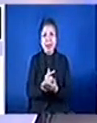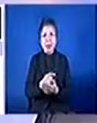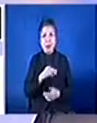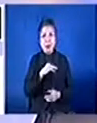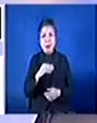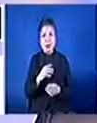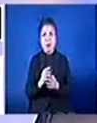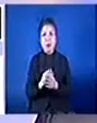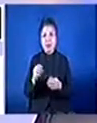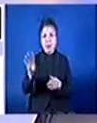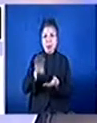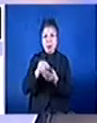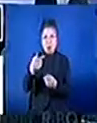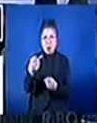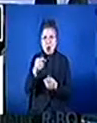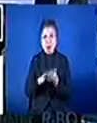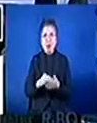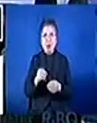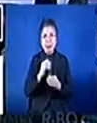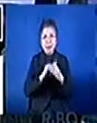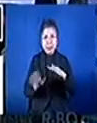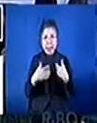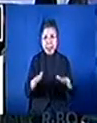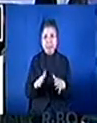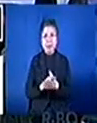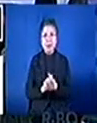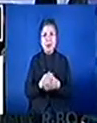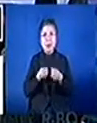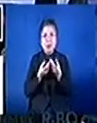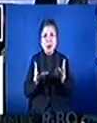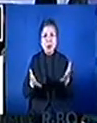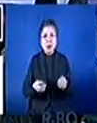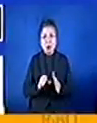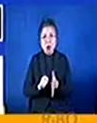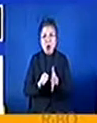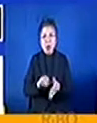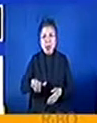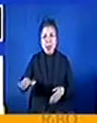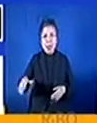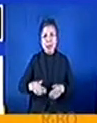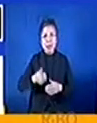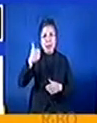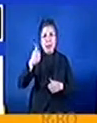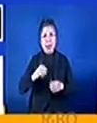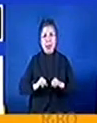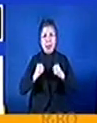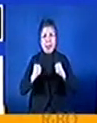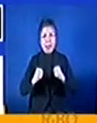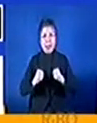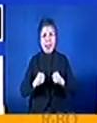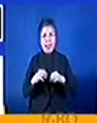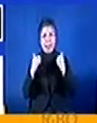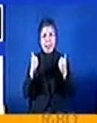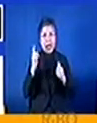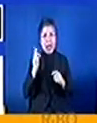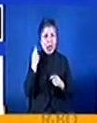defisit ditutup dengan penghitungan melibatkan putra-putri terbaik bangsa. Tenaga kesehatan harus